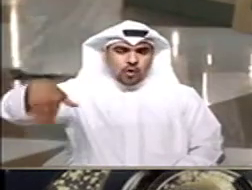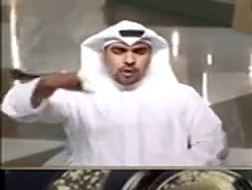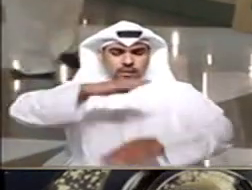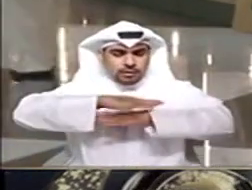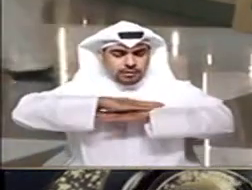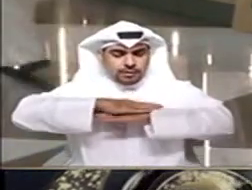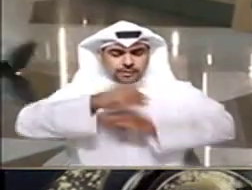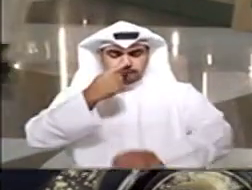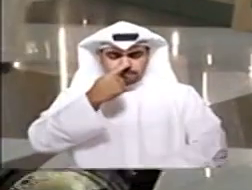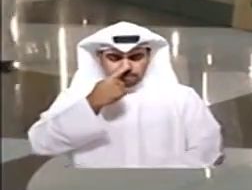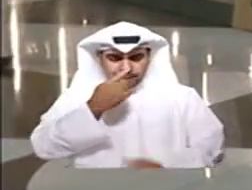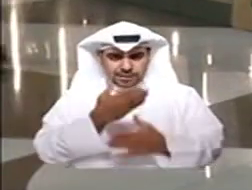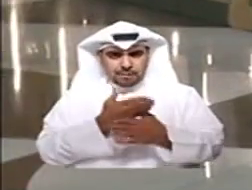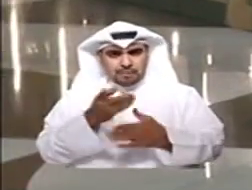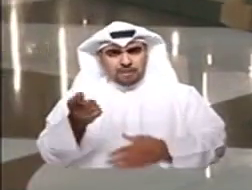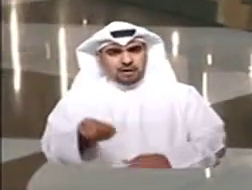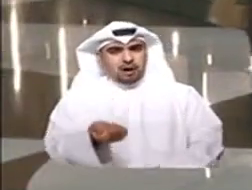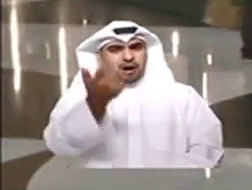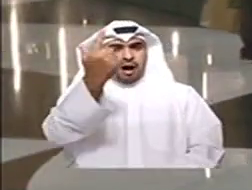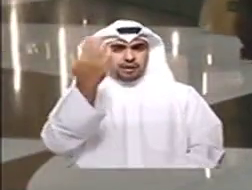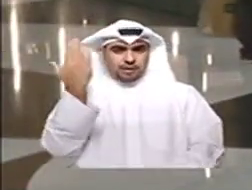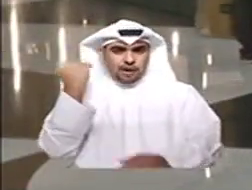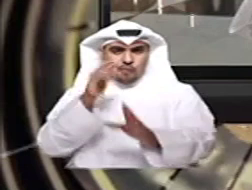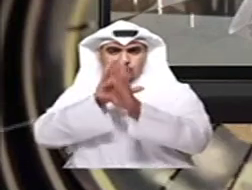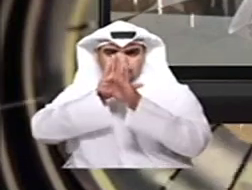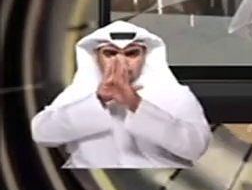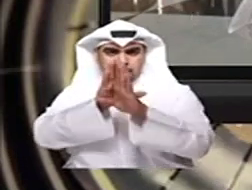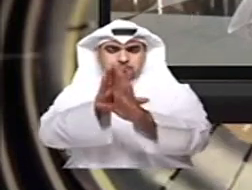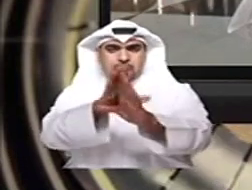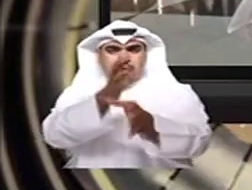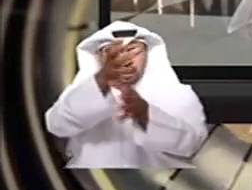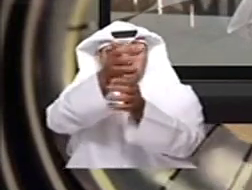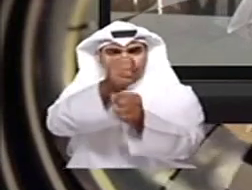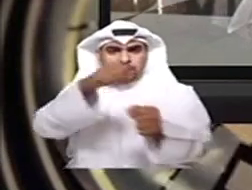الكويت. نعم، جهد واضح ومميز